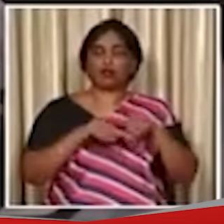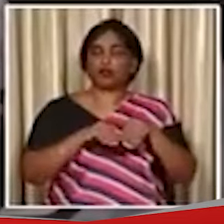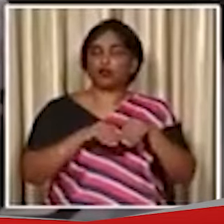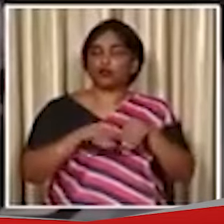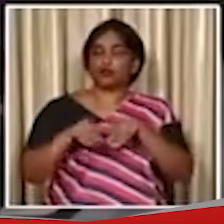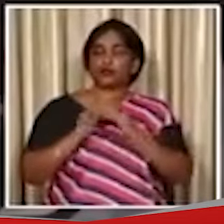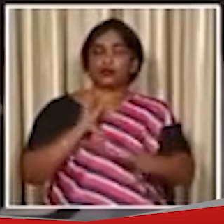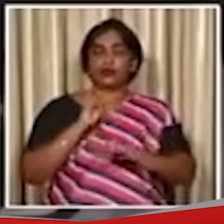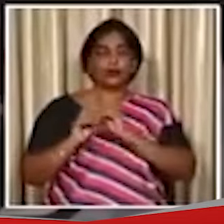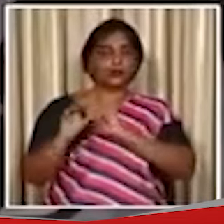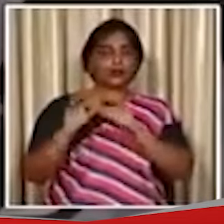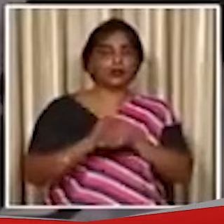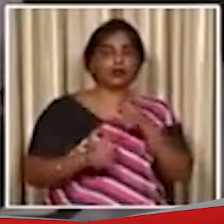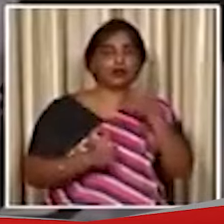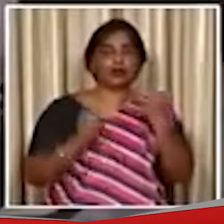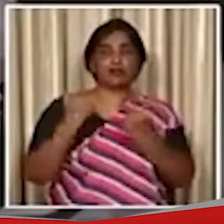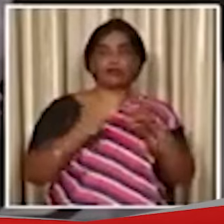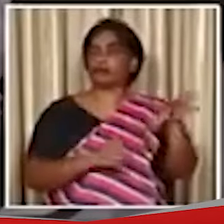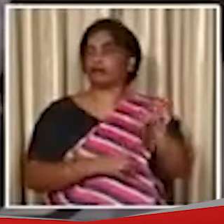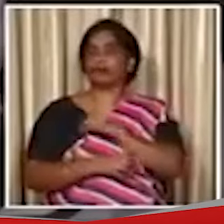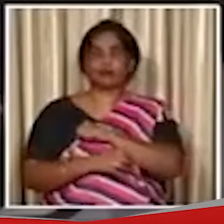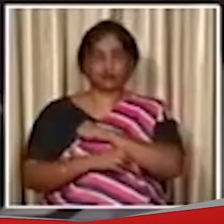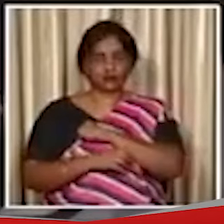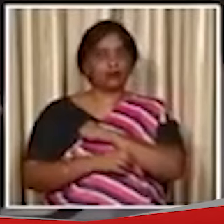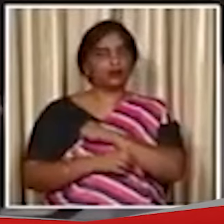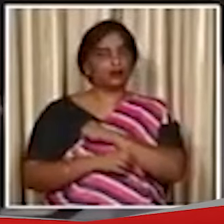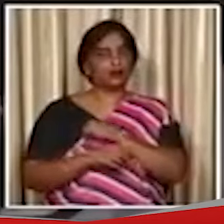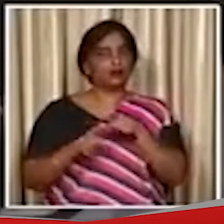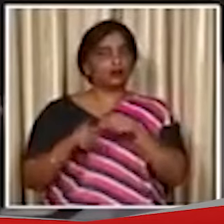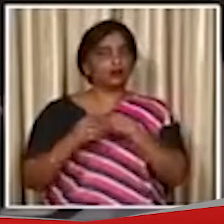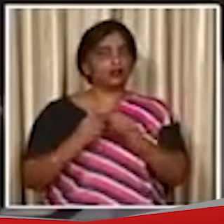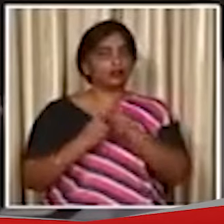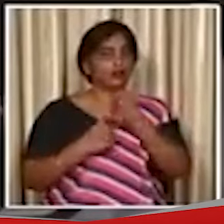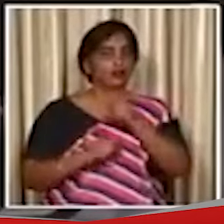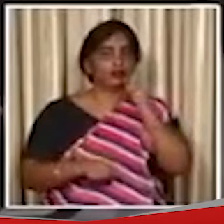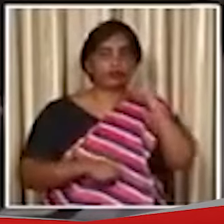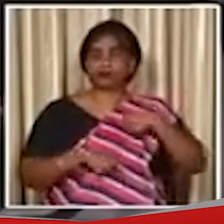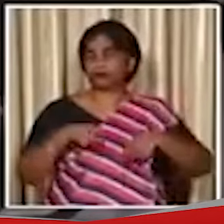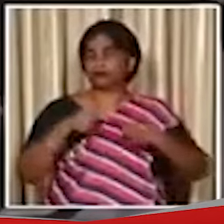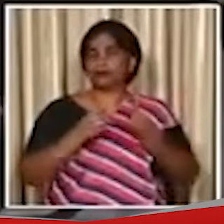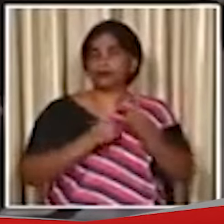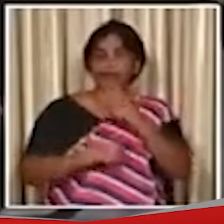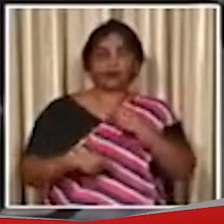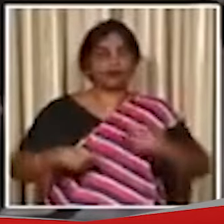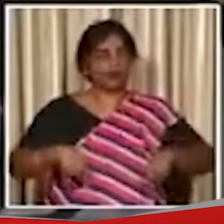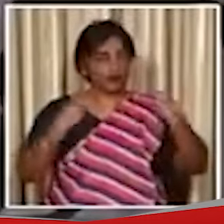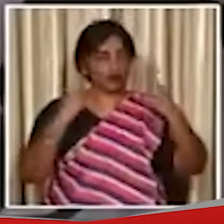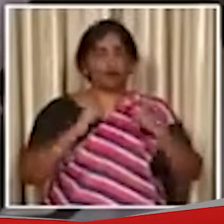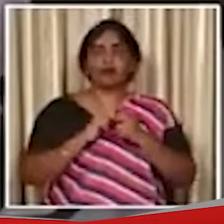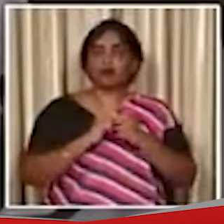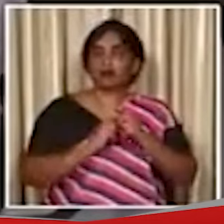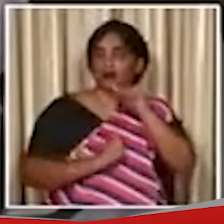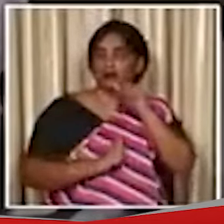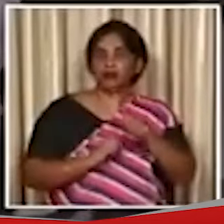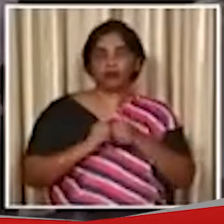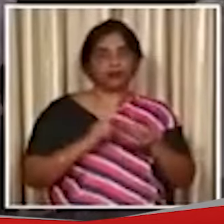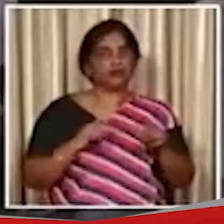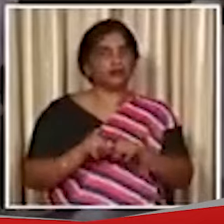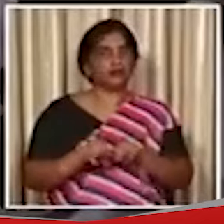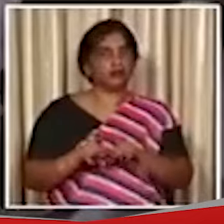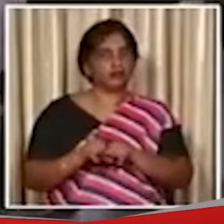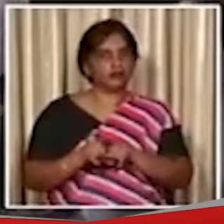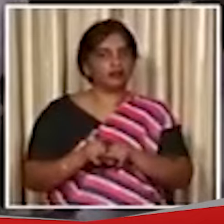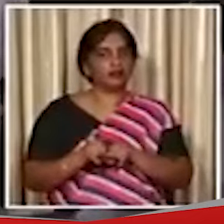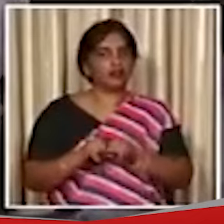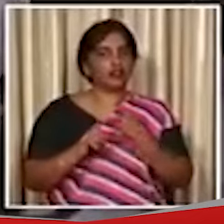කුෂිකර්ම අමාත්‍යංශට ඇවිල්ල හොඳම වාහනේ තෝරගෙන ගියා. ඒක දෙන්න නෑ කියලා නිලධාරිනෙක් රණ්ඩුත් වුණා. මේක තම ඇත්ත තත්වේ. තුර අද